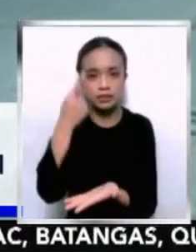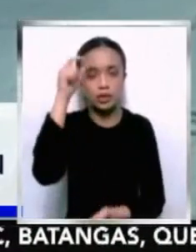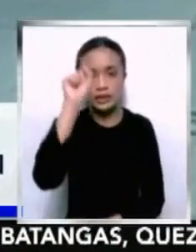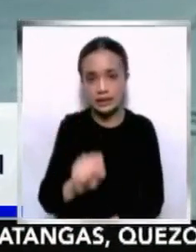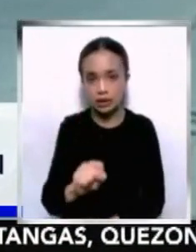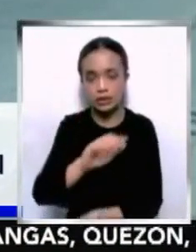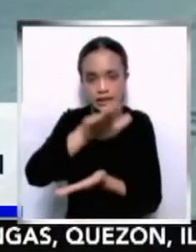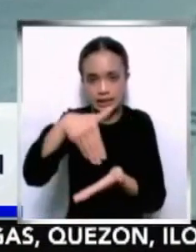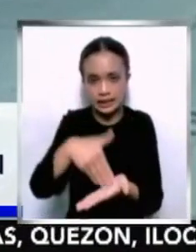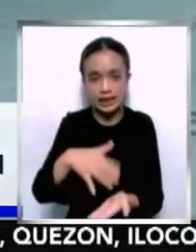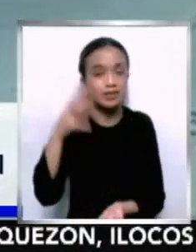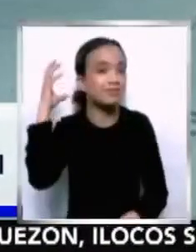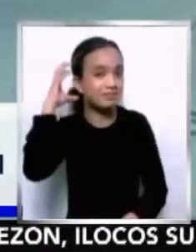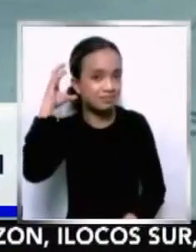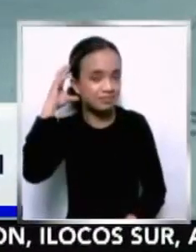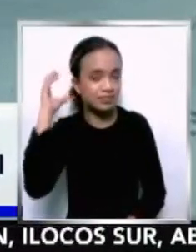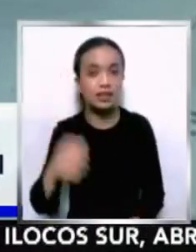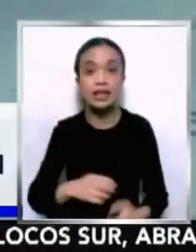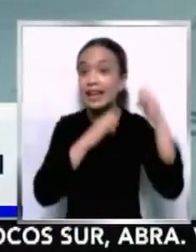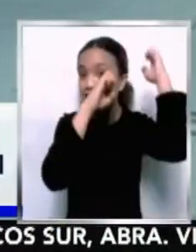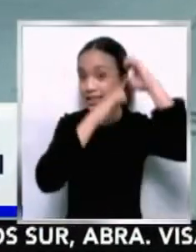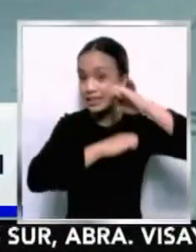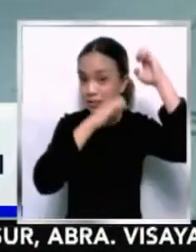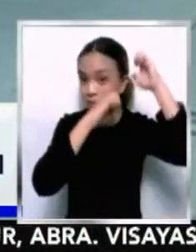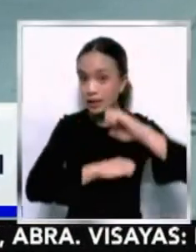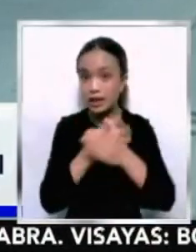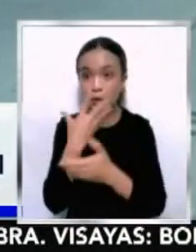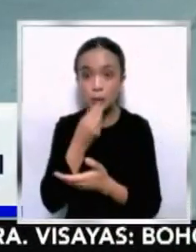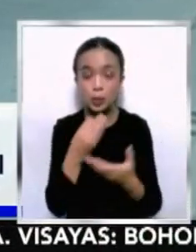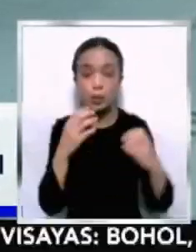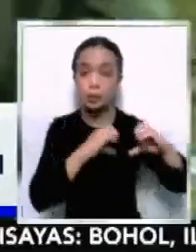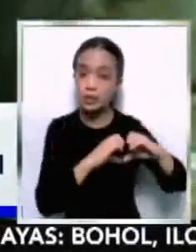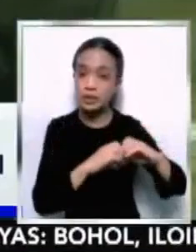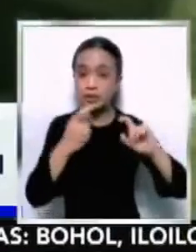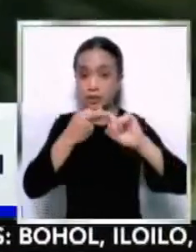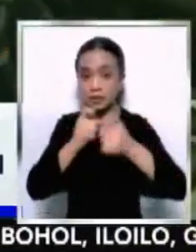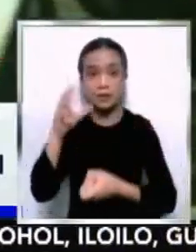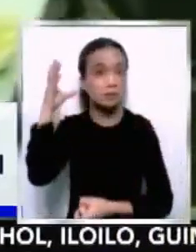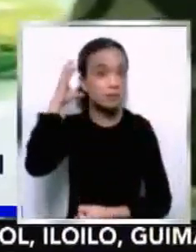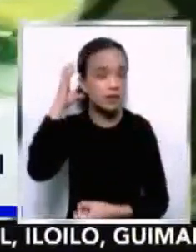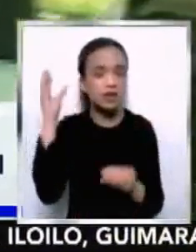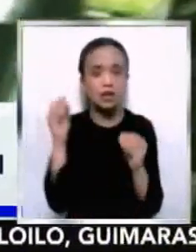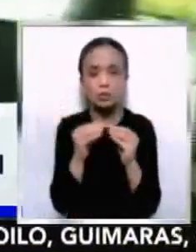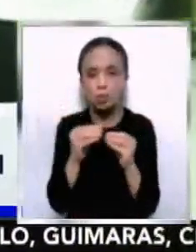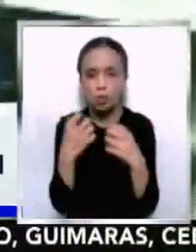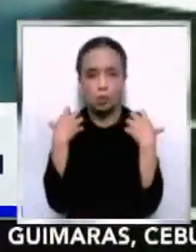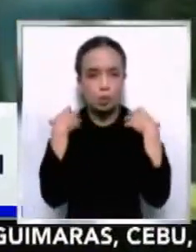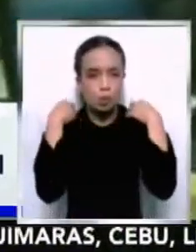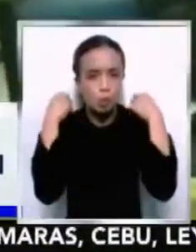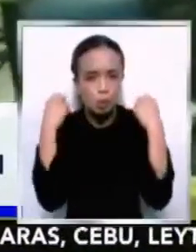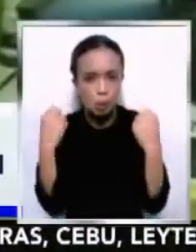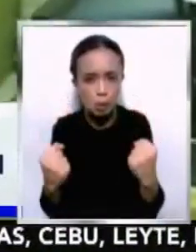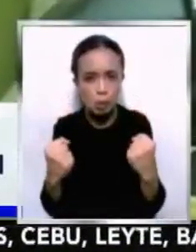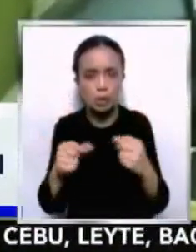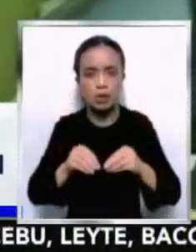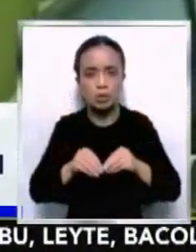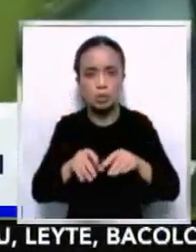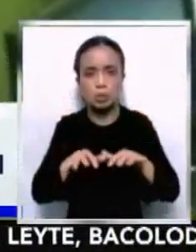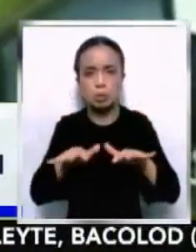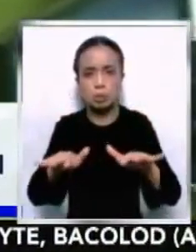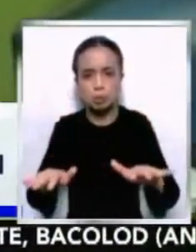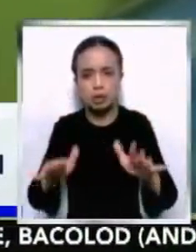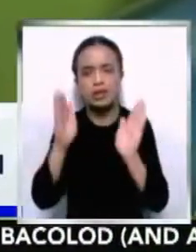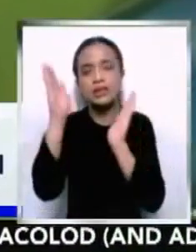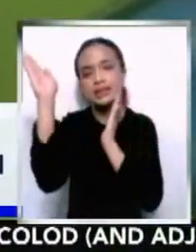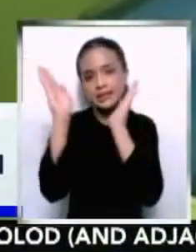dito, asahan na ng mga kapuso natin sa Mindanao ang mas pinalakas at mas pinalawak na serbisyo